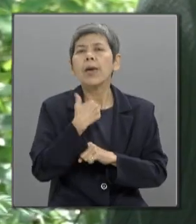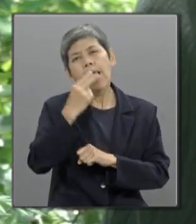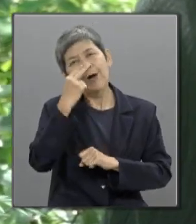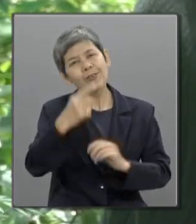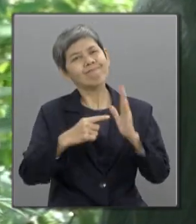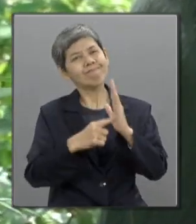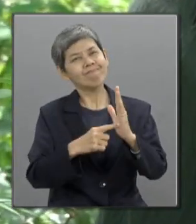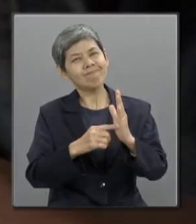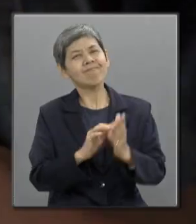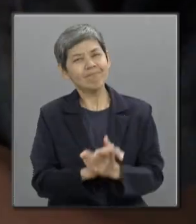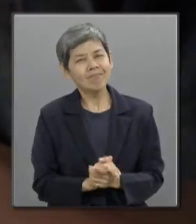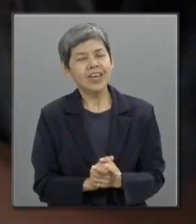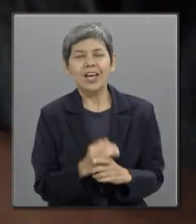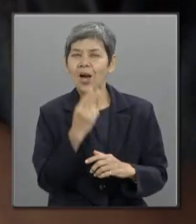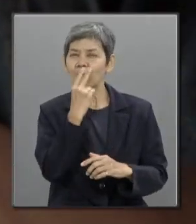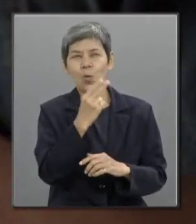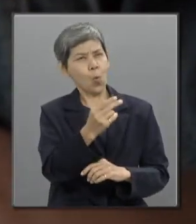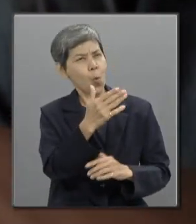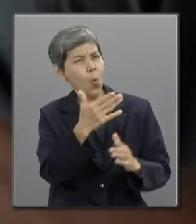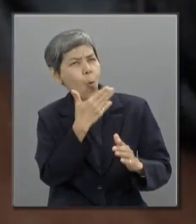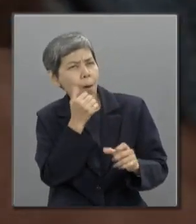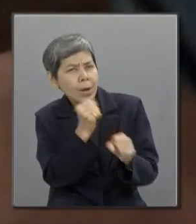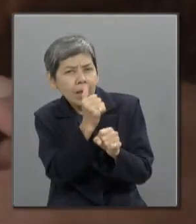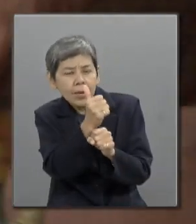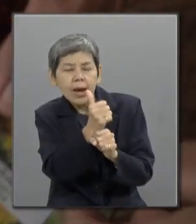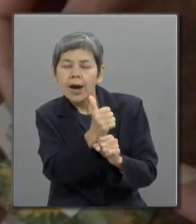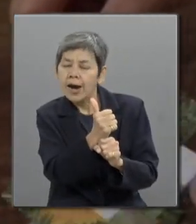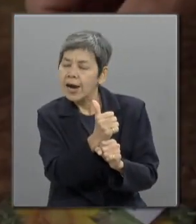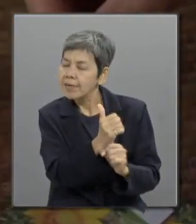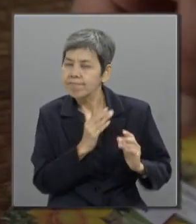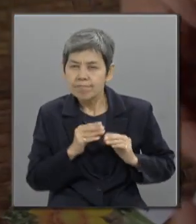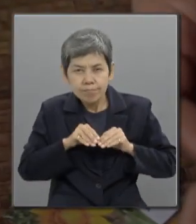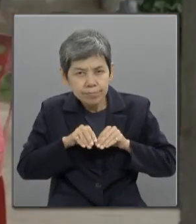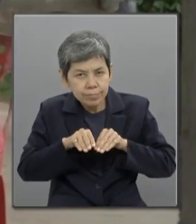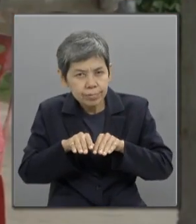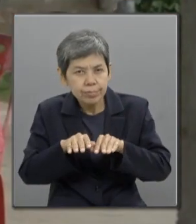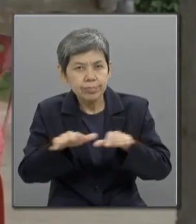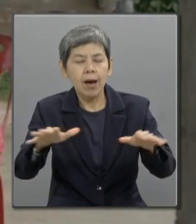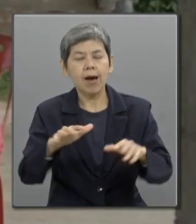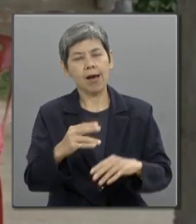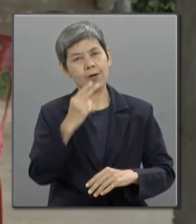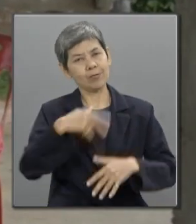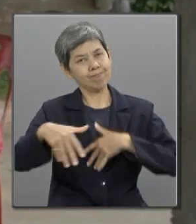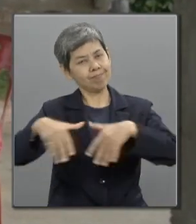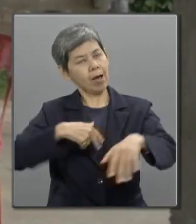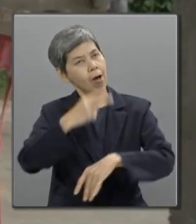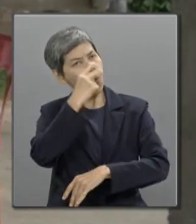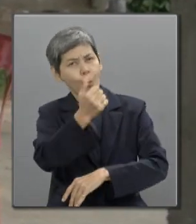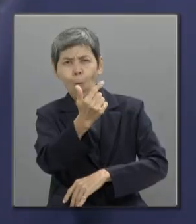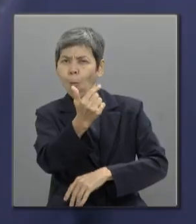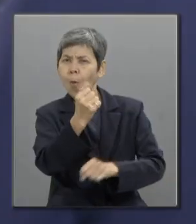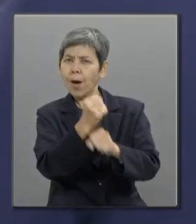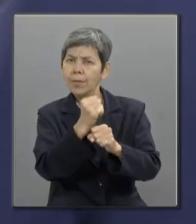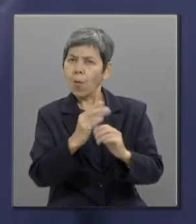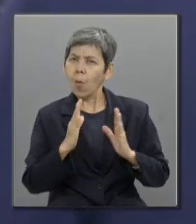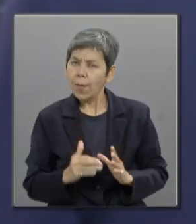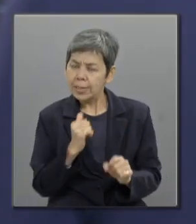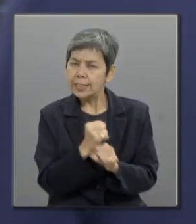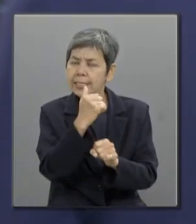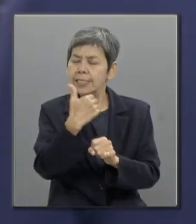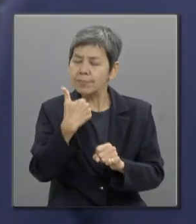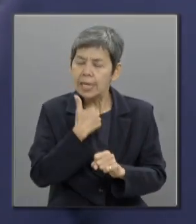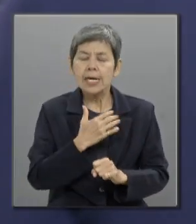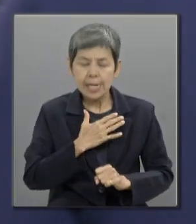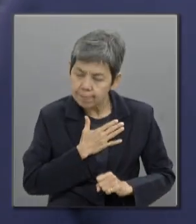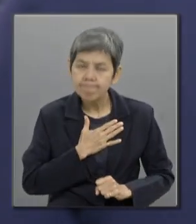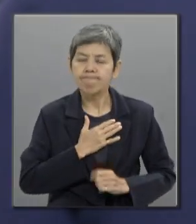ได้หยิบเอาความดีอันนั้นเผยแพร่แล้วก็ทำให้คนทั้งหลายได้เห็นทางเลือกแล้วก็ตัดสินใจว่า